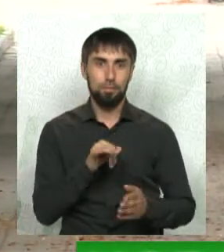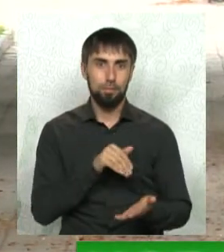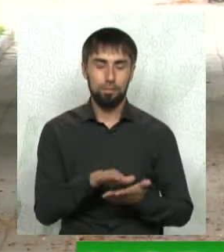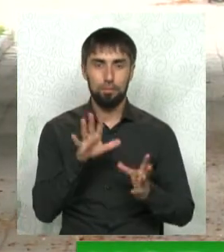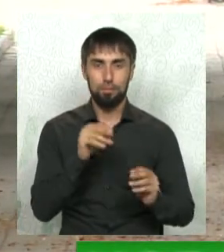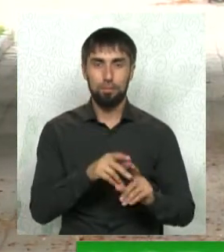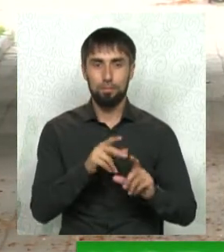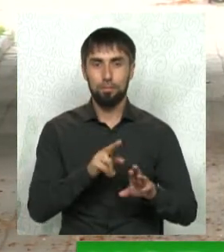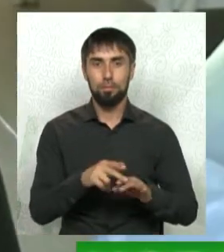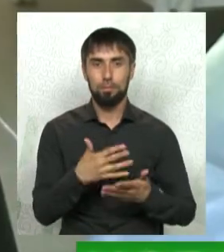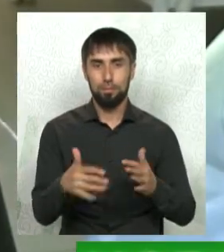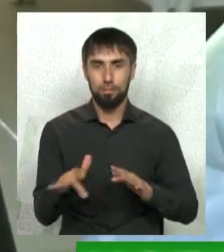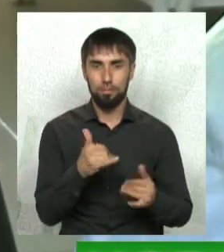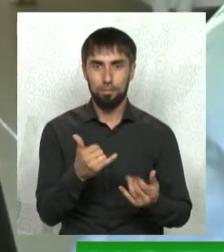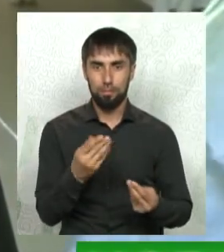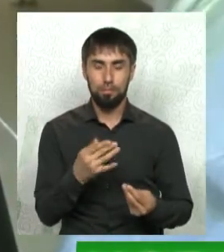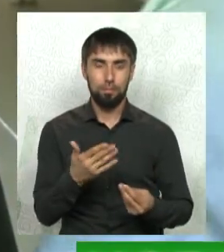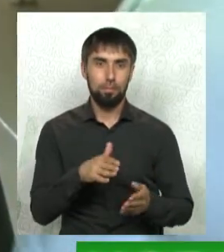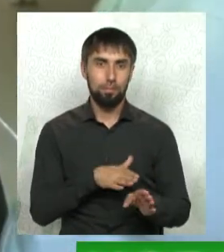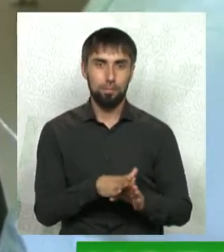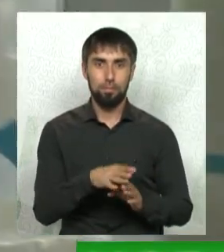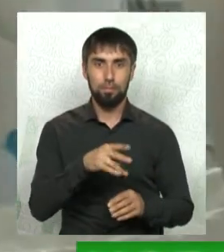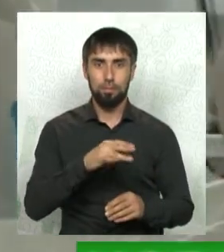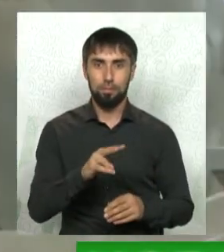от всех массовых мероприятий сегодня или полный